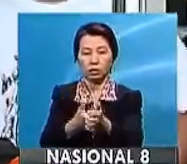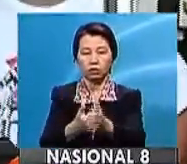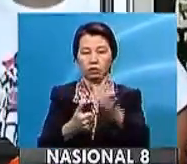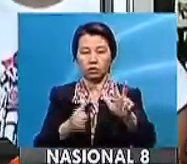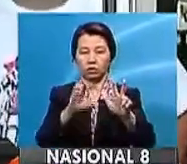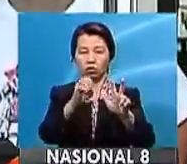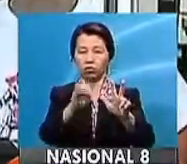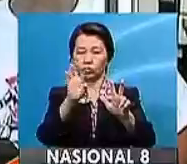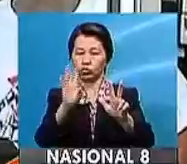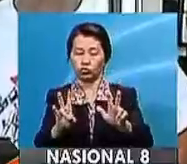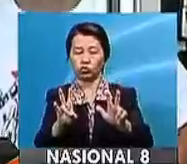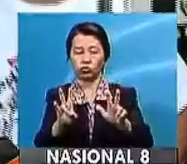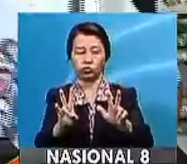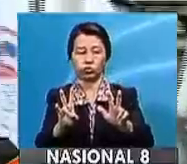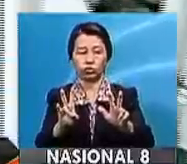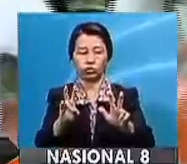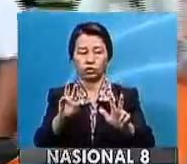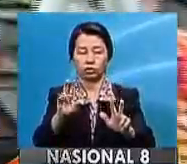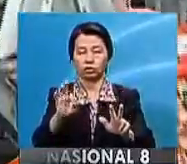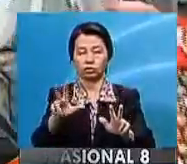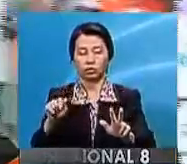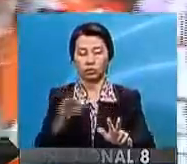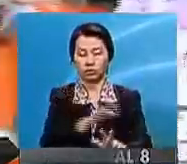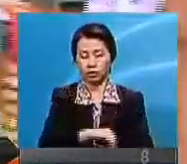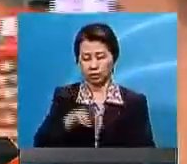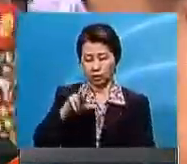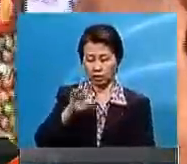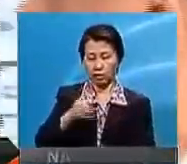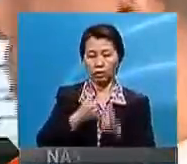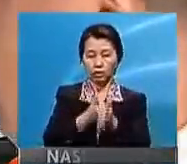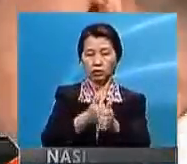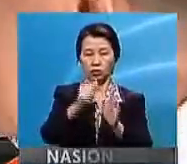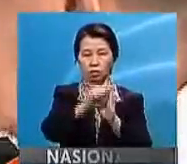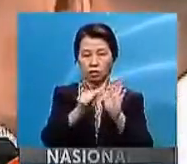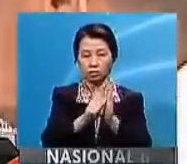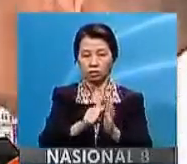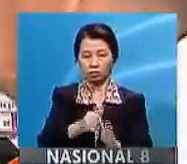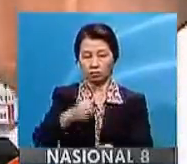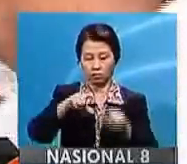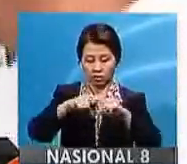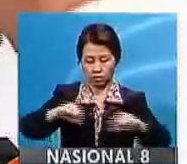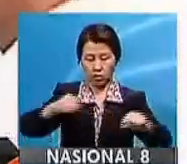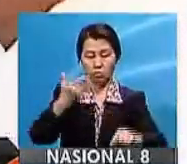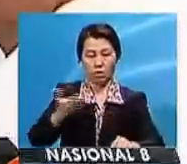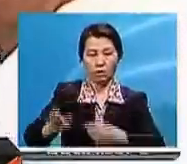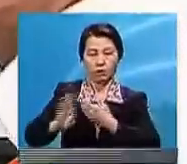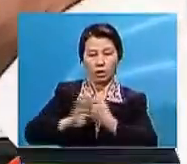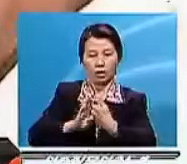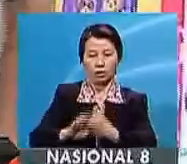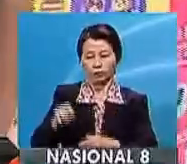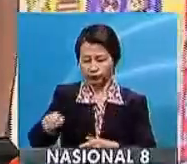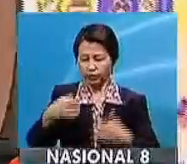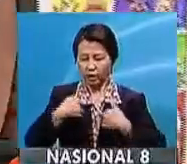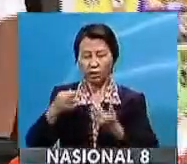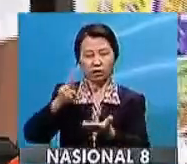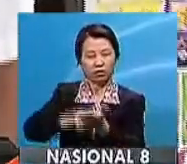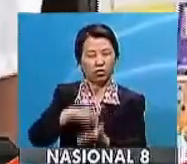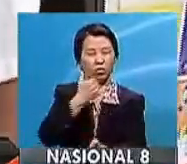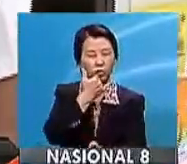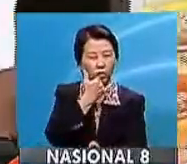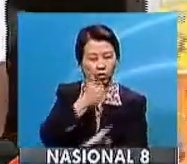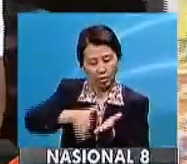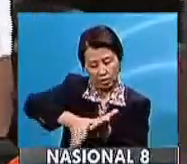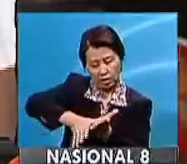30 7395 dan 39 mengikut akta senjata api mangsa juga memiliki rekod kesalahan